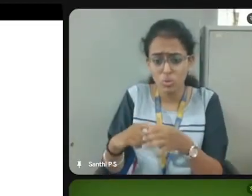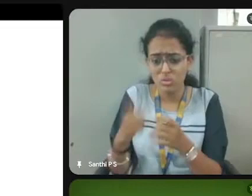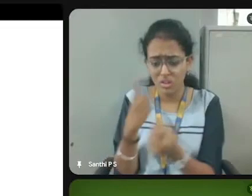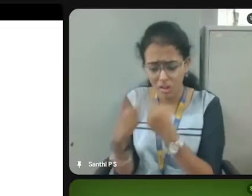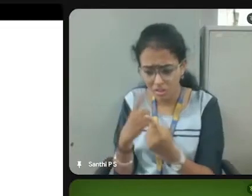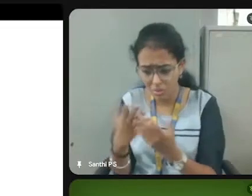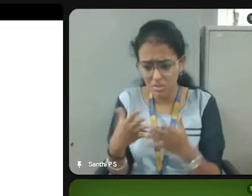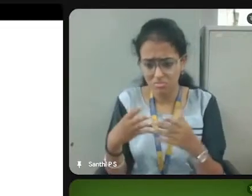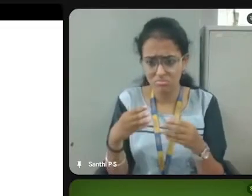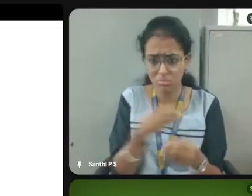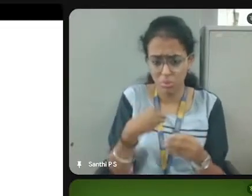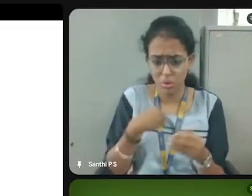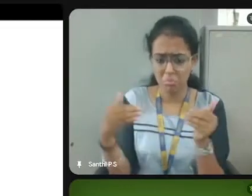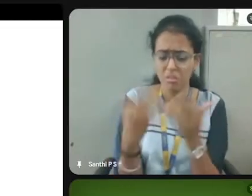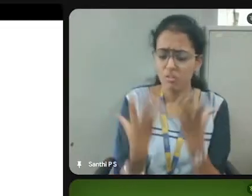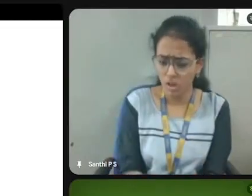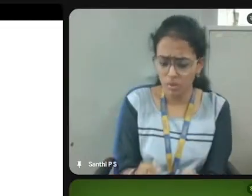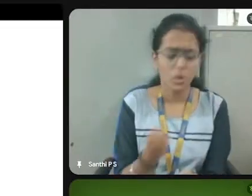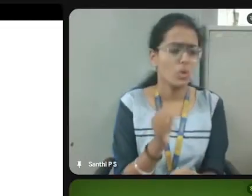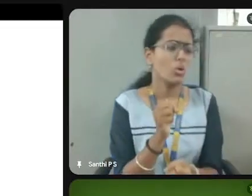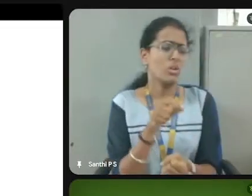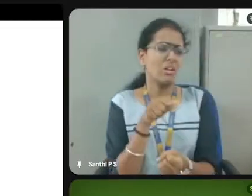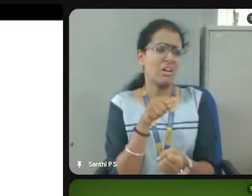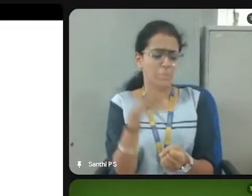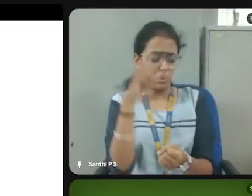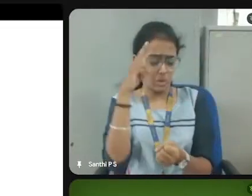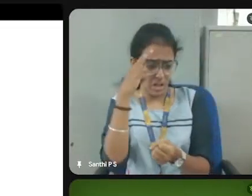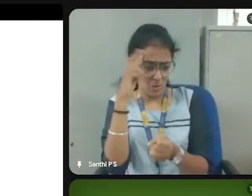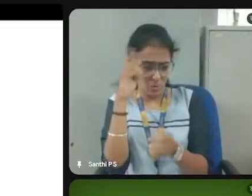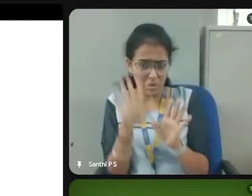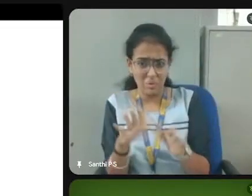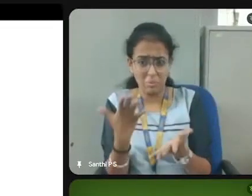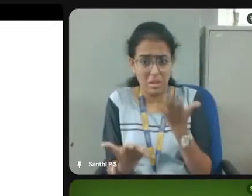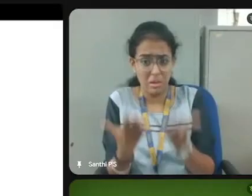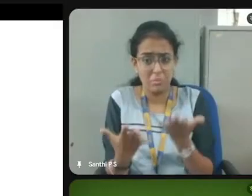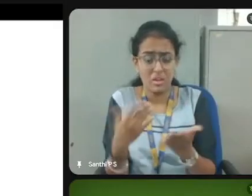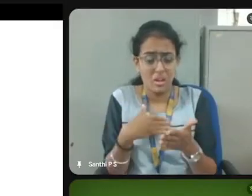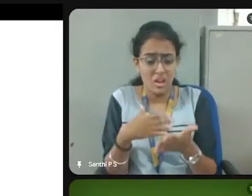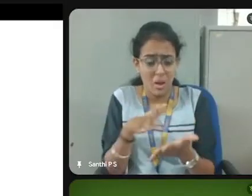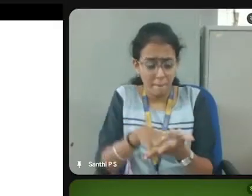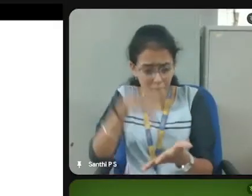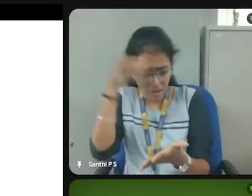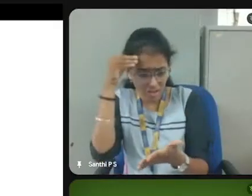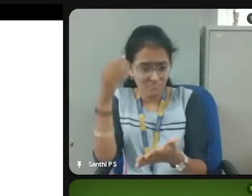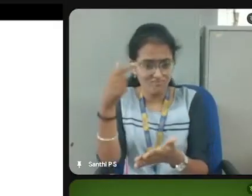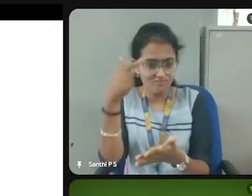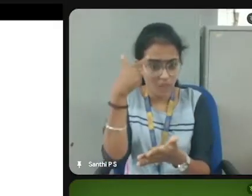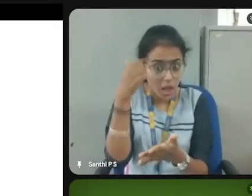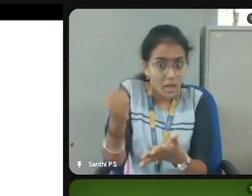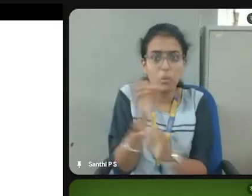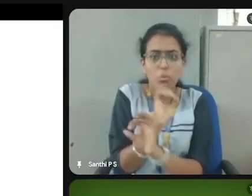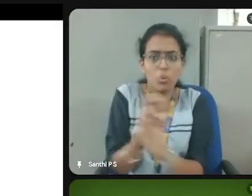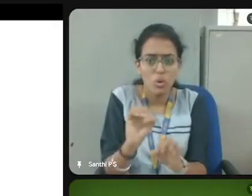ആവശ്യമുണ്ടോ? അങ്ങനെ ഒരു ഡൗട്ട് ഇപ്പൊ നമുക്ക് ചിലപ്പോൾ പഠനത്തിൽ ചിലപ്പം ഓർമ്മ നിൽക്കുന്നില്ല, അങ്ങനെ